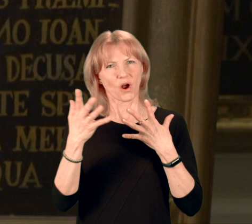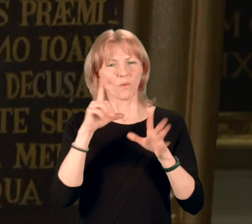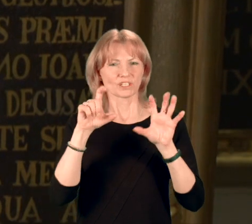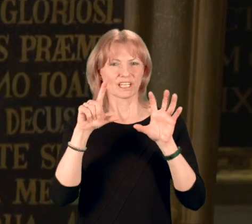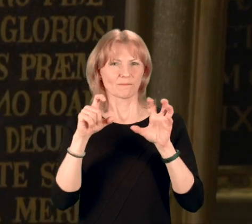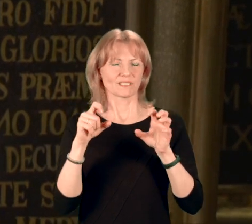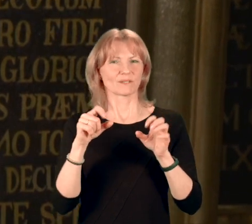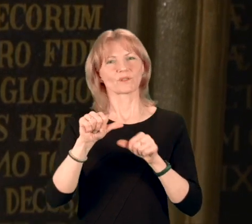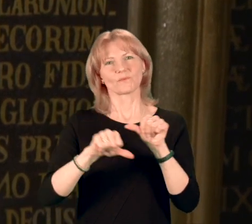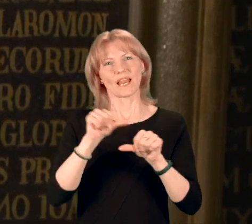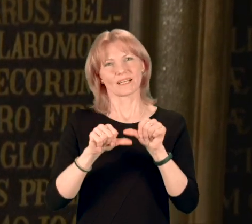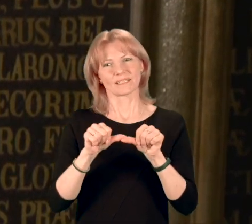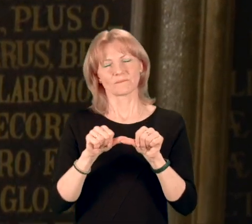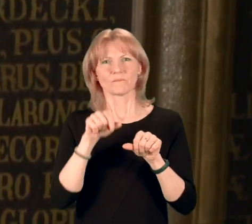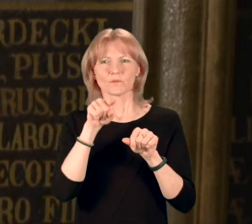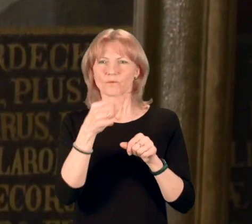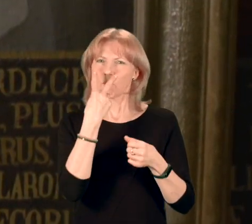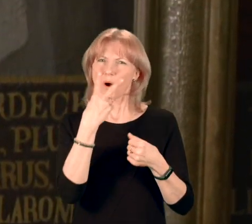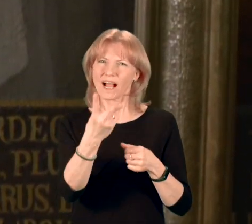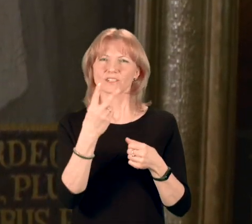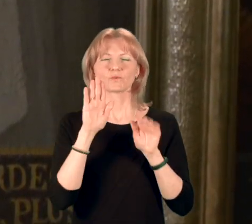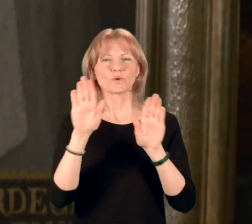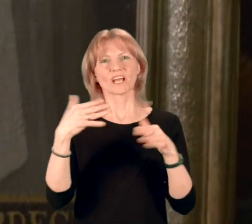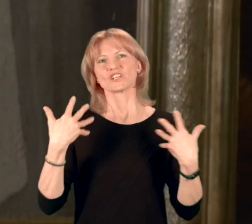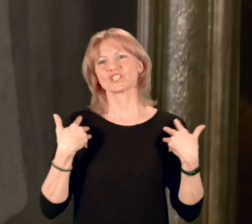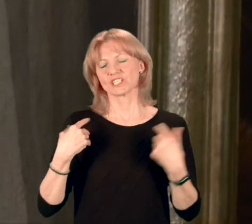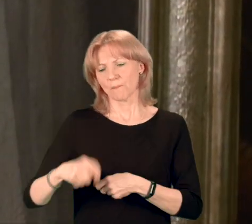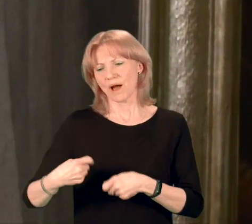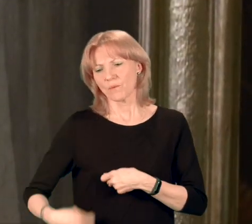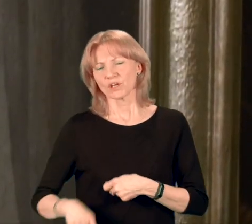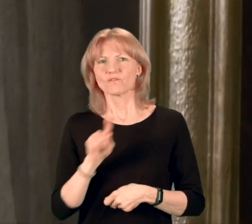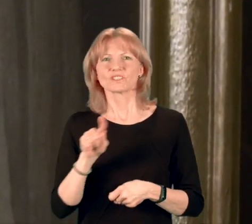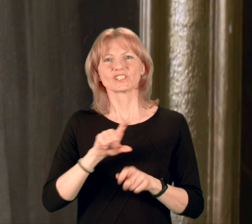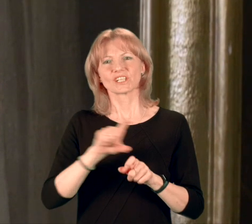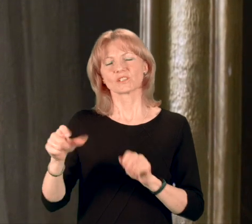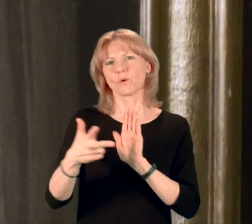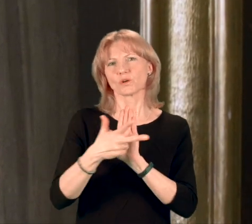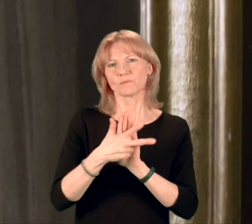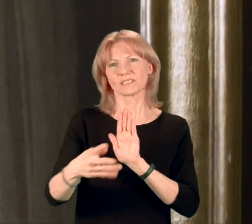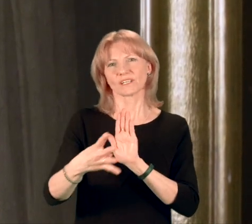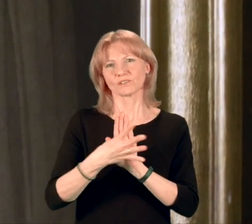zabytków przedstawia dorobek artystyczny jasnogórskich paulinów z okresu XVII i XVIII wieku.